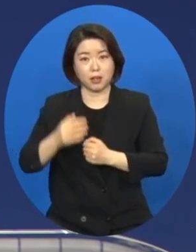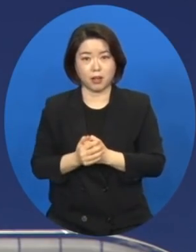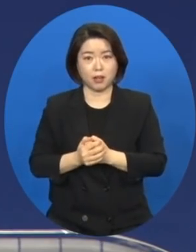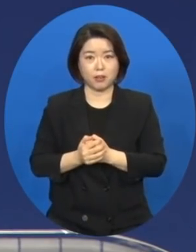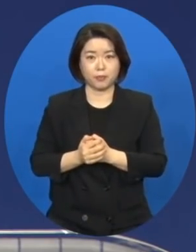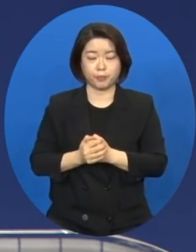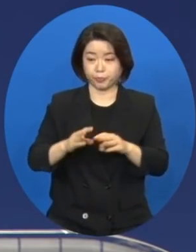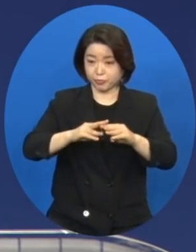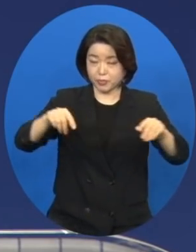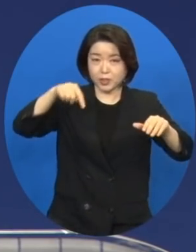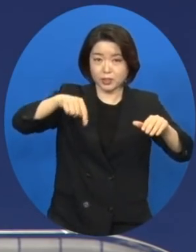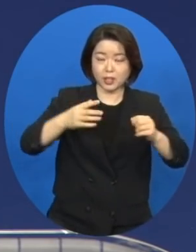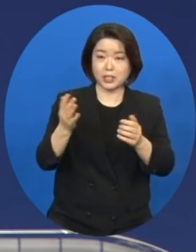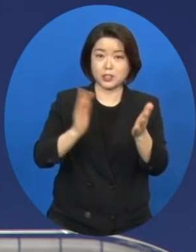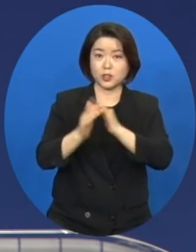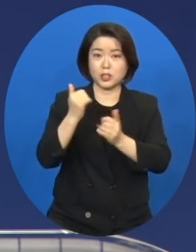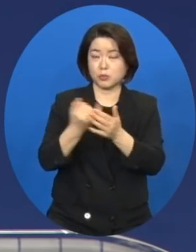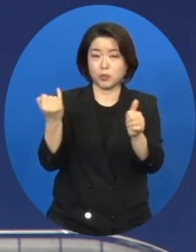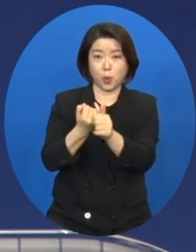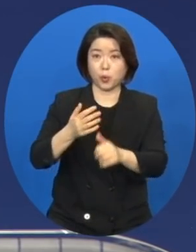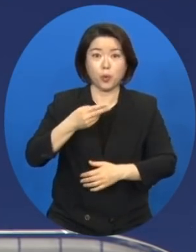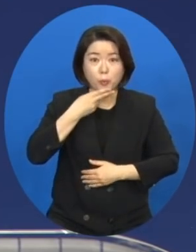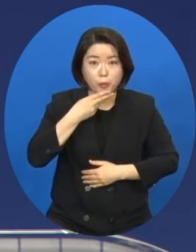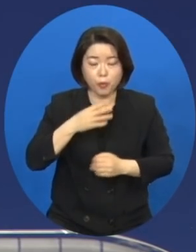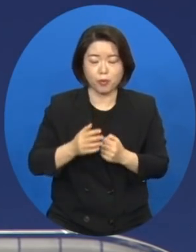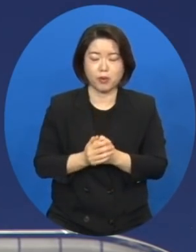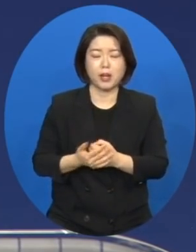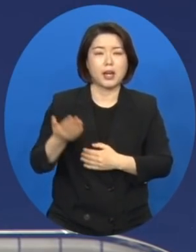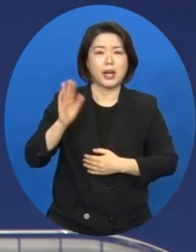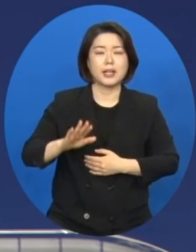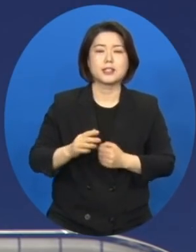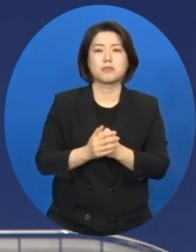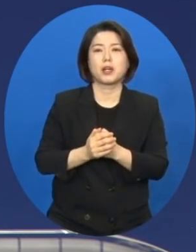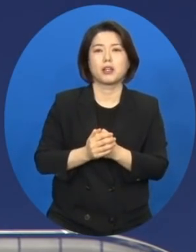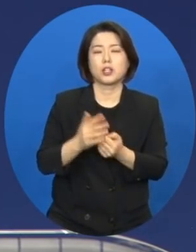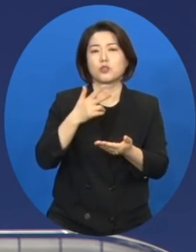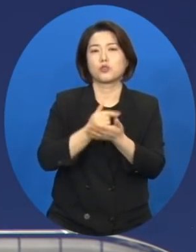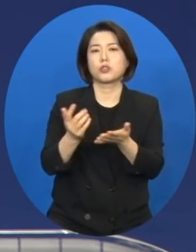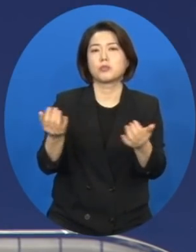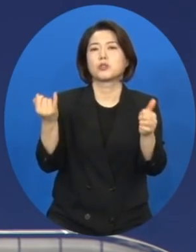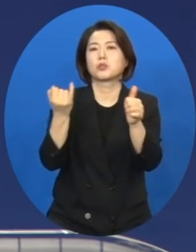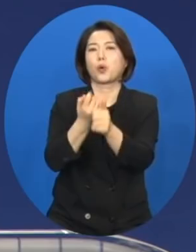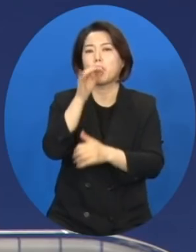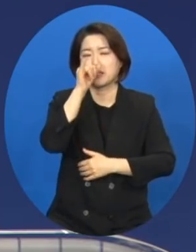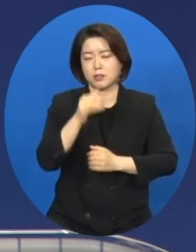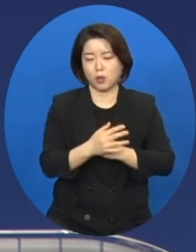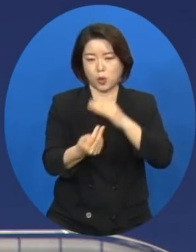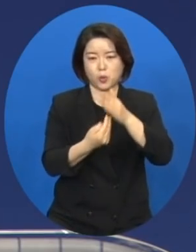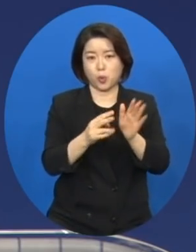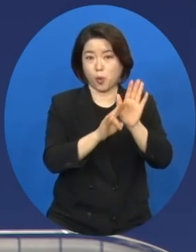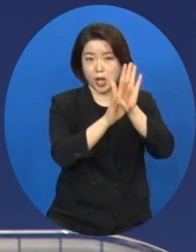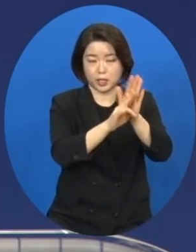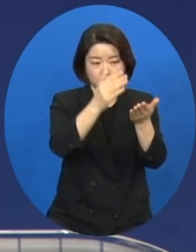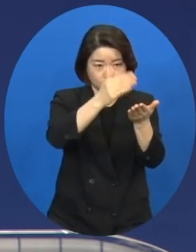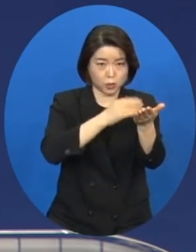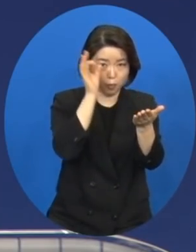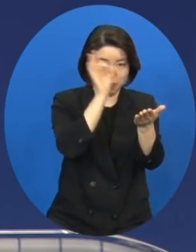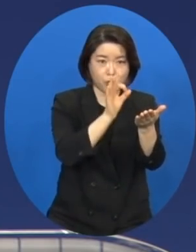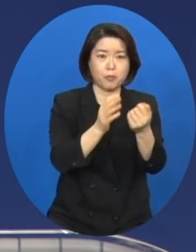땅에서 결혼 안 하셨지만, 그러나 주님은 결혼하십니다. 요한계시록에 이렇게 되어 있습니다.